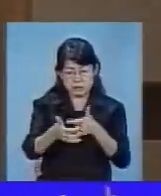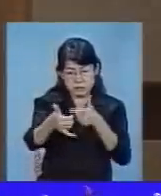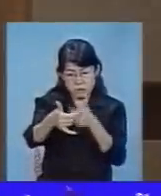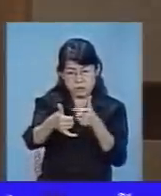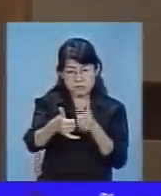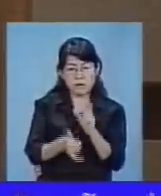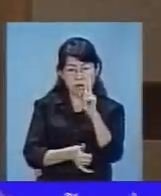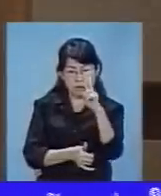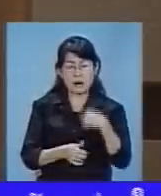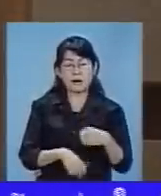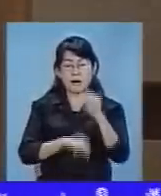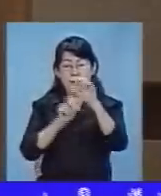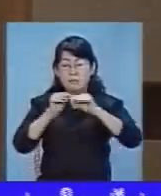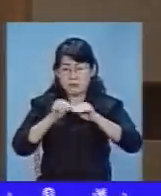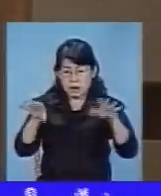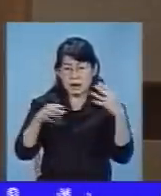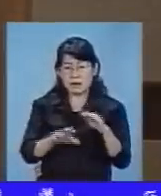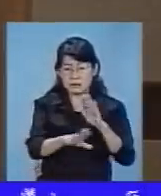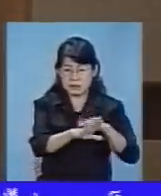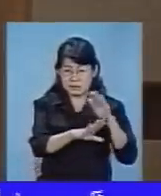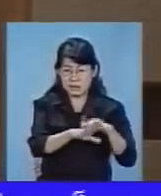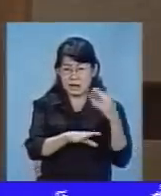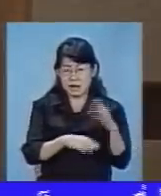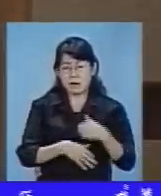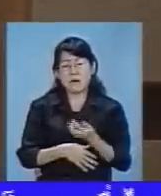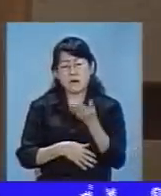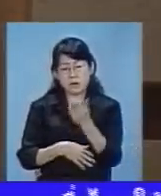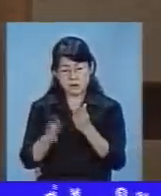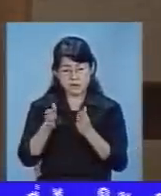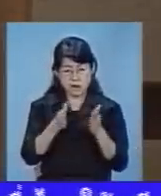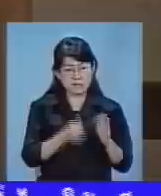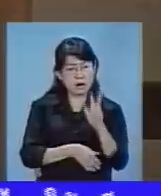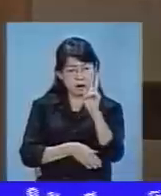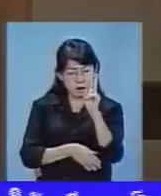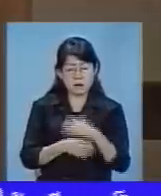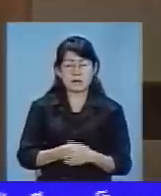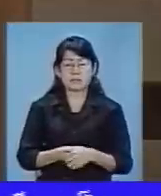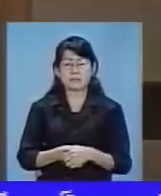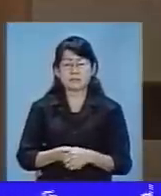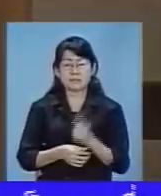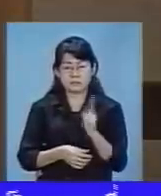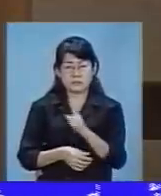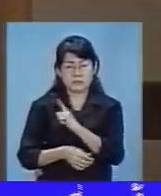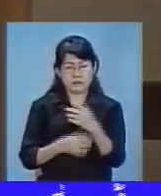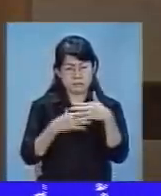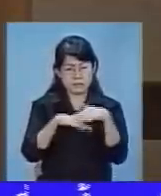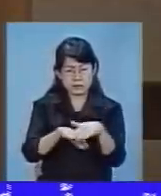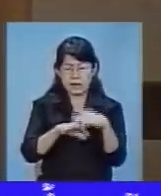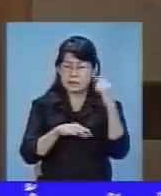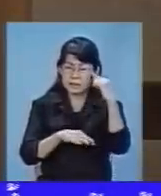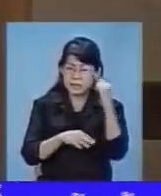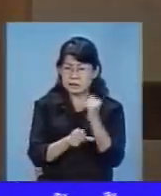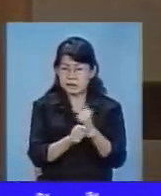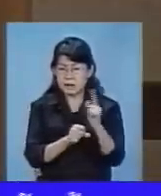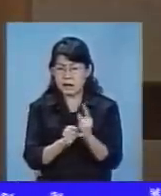ตั้งแต่ต้นแล้วก็ได้พยายามที่จะให้ทุกฝ่ายเนี่ยได้ใช้ความระมัดระวังแล้วก็มีการประสานงานด้วยครับว่าทำอย่างไรถึงจะให้การปฏิบั